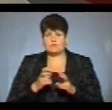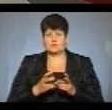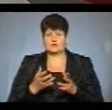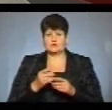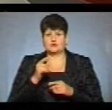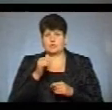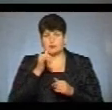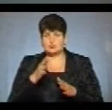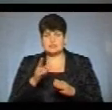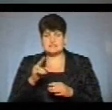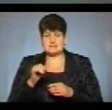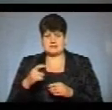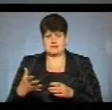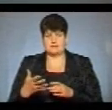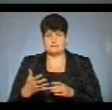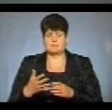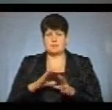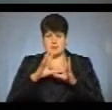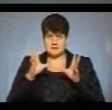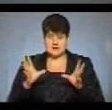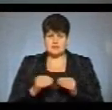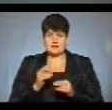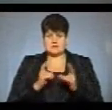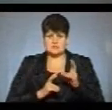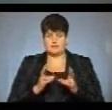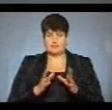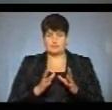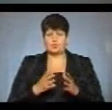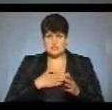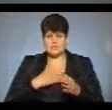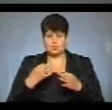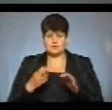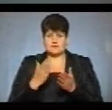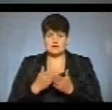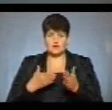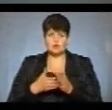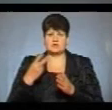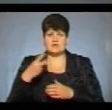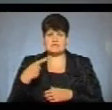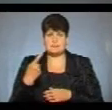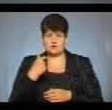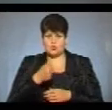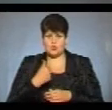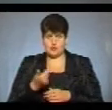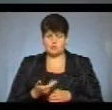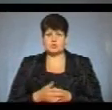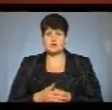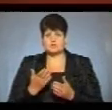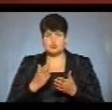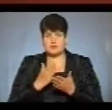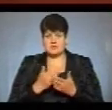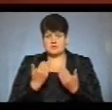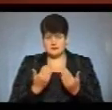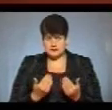той чи інший цех, а він бере в загальному на завод. У нас такий дозвіл є до 2021 року. Є дозвіл. Якщо маєте ви, значить,